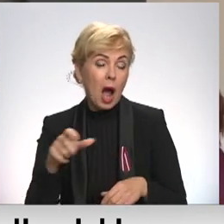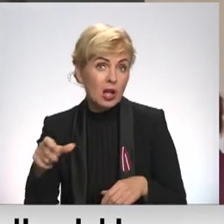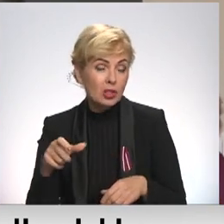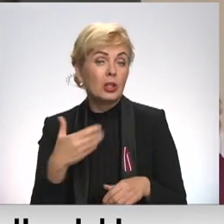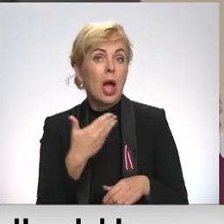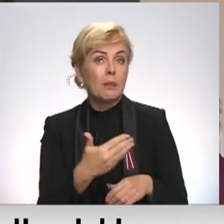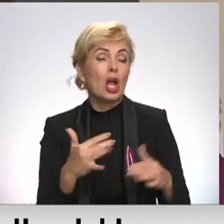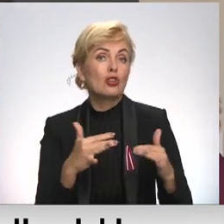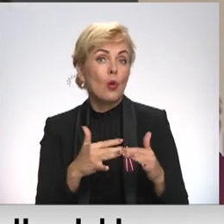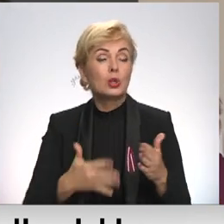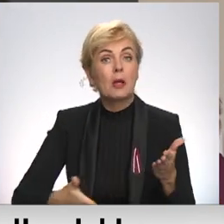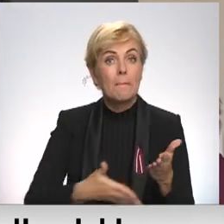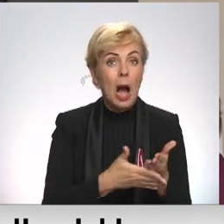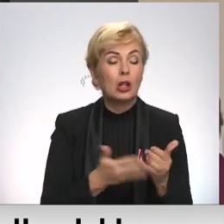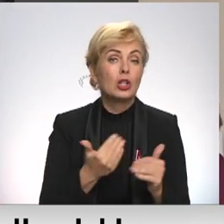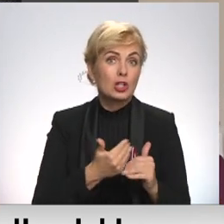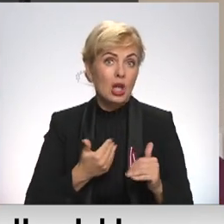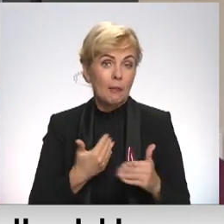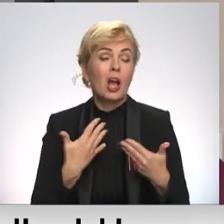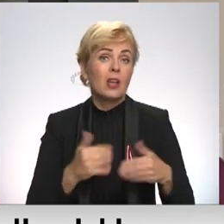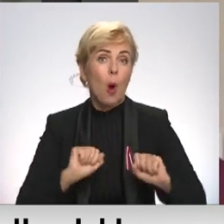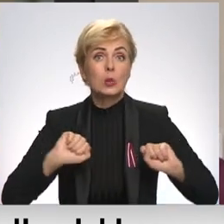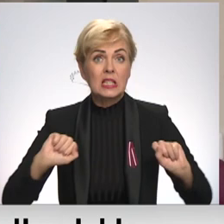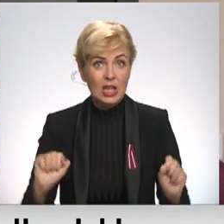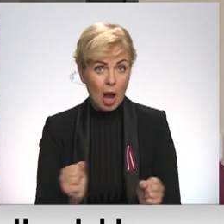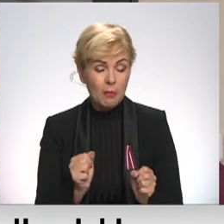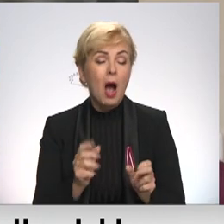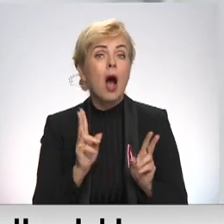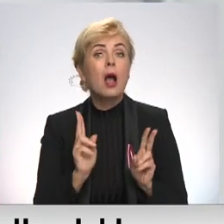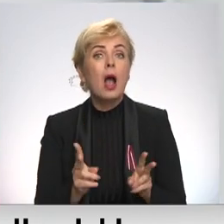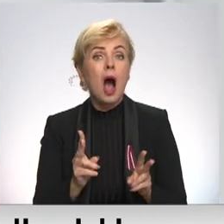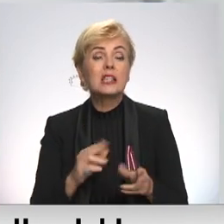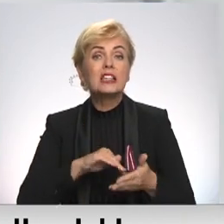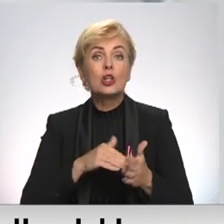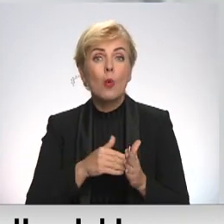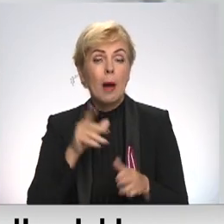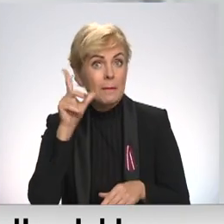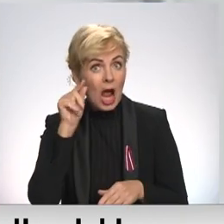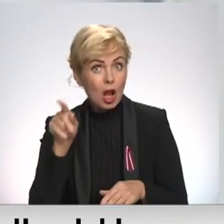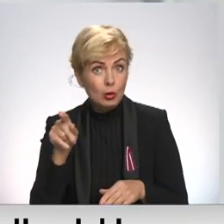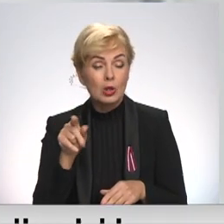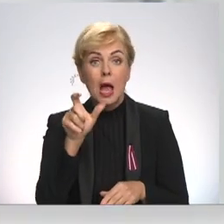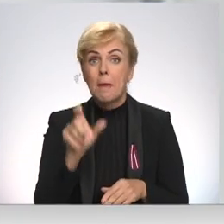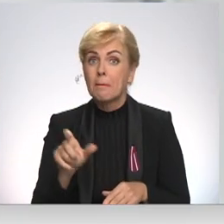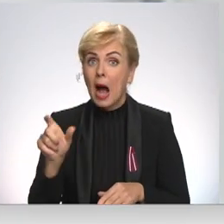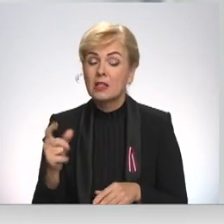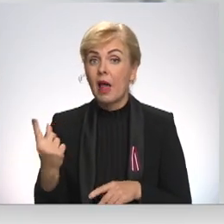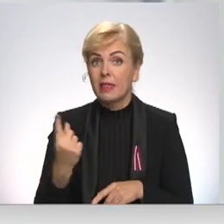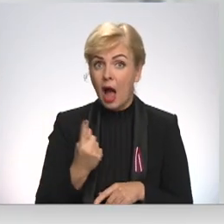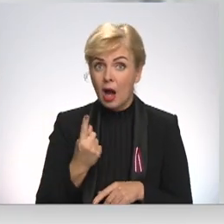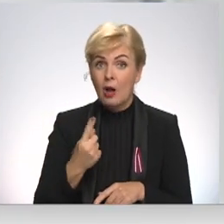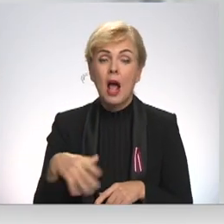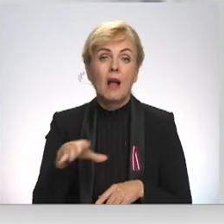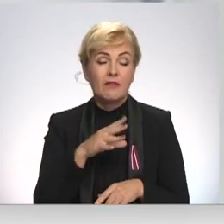izguldīšanu palīdzējusi jau iepriekšējā ziemā. Taču kā ir Preiļos? Tie pacienti, kuri nāk, viņi visi ir